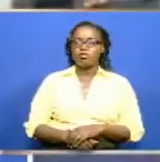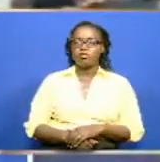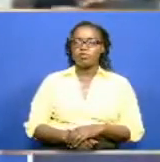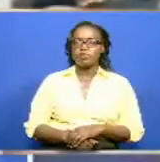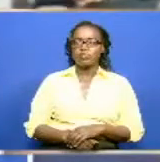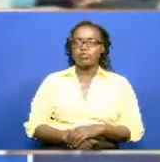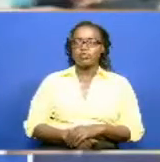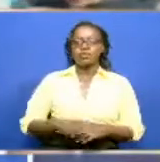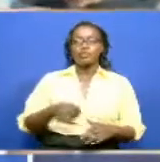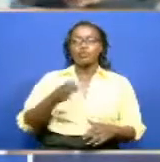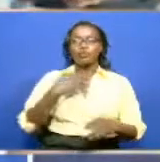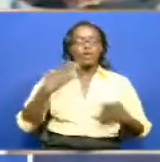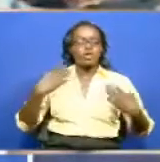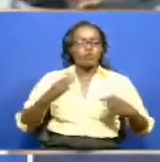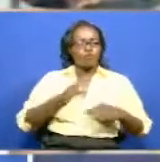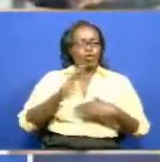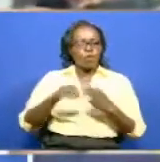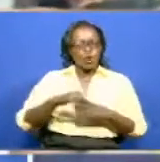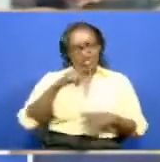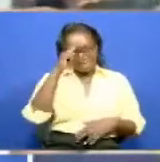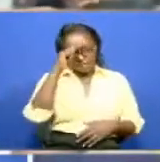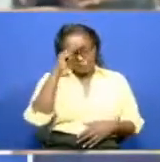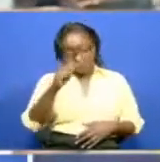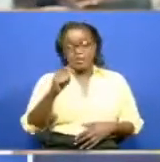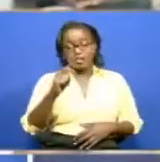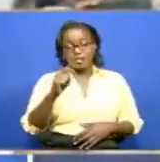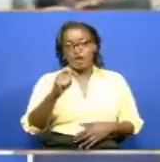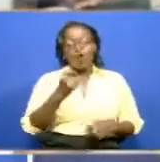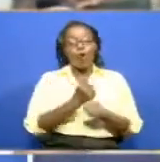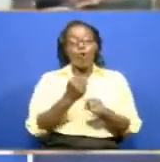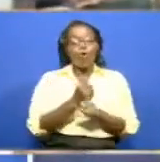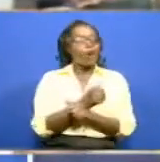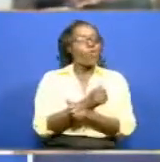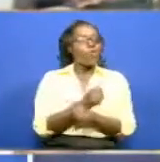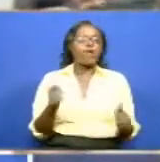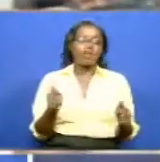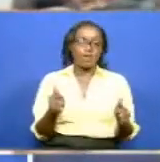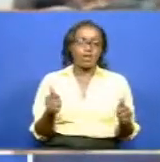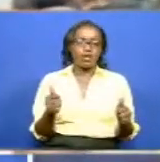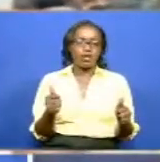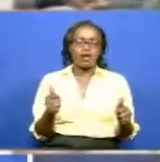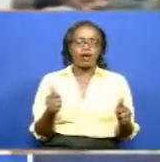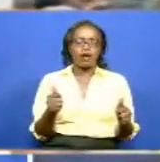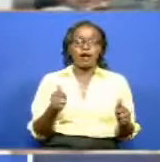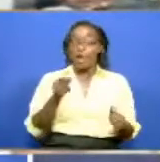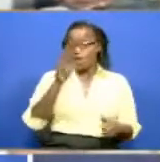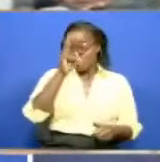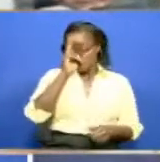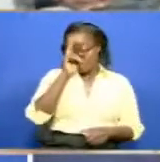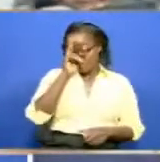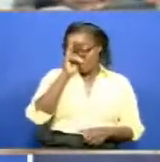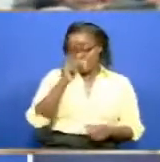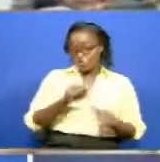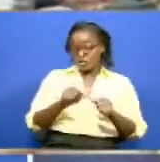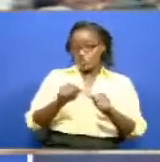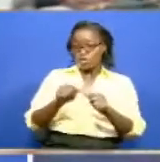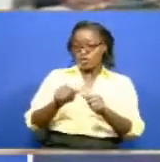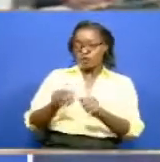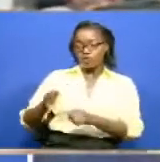Tunataka kila mtu aheshimiwe, afanye kazi mahali pake. Tunataka askari waendelee na kulinda